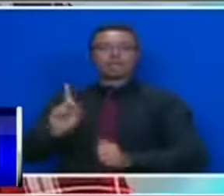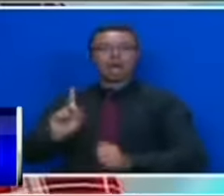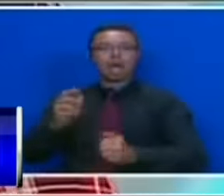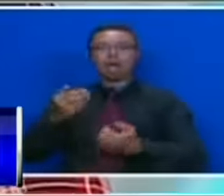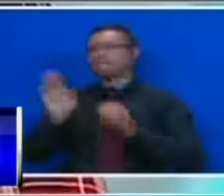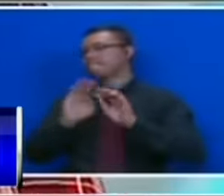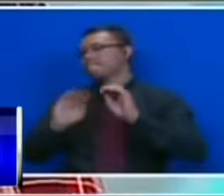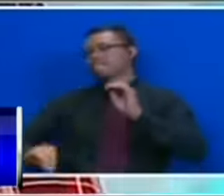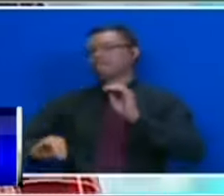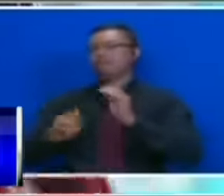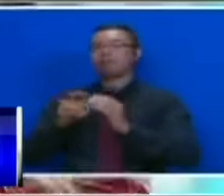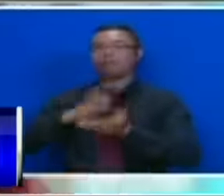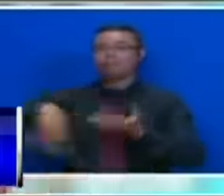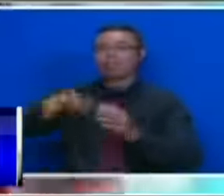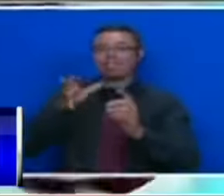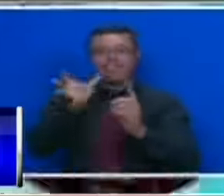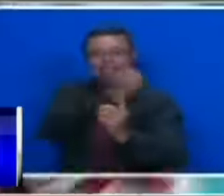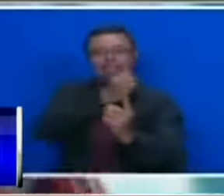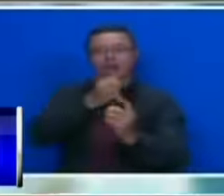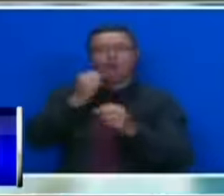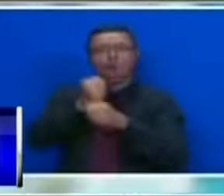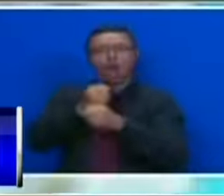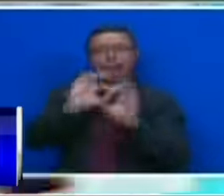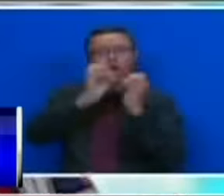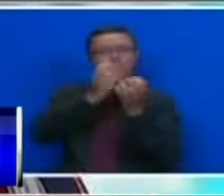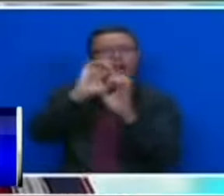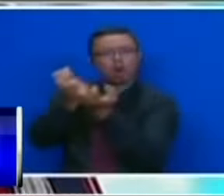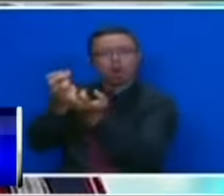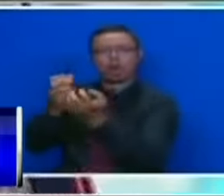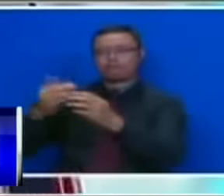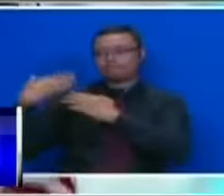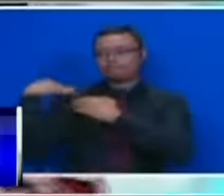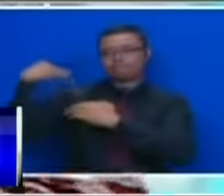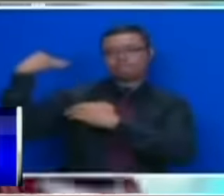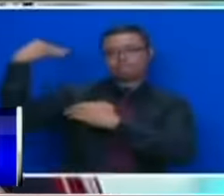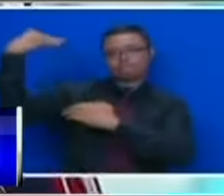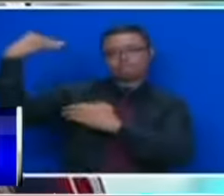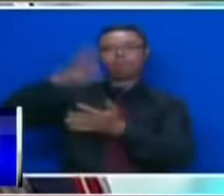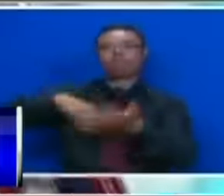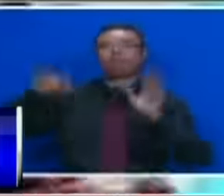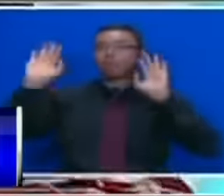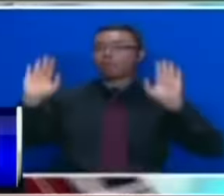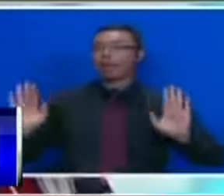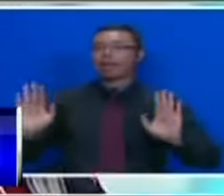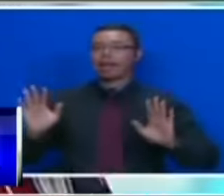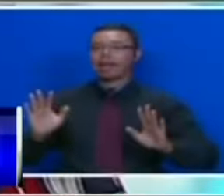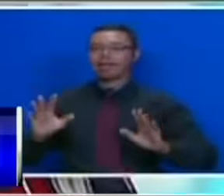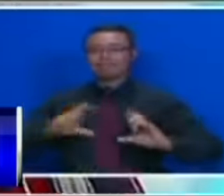mencapai golongan-golongannya. Mereka akan menduduki posisi-posisi yang baik, sehingga sebuah budaya,